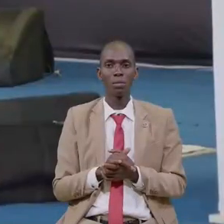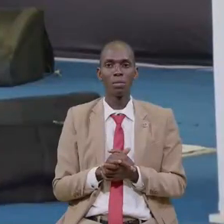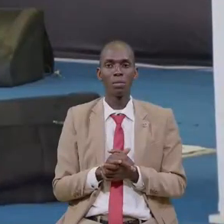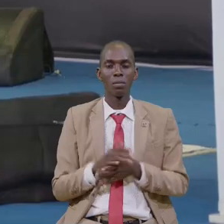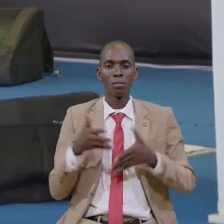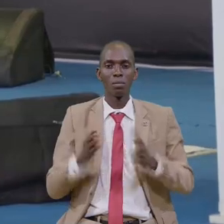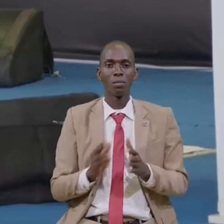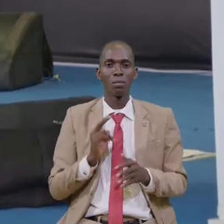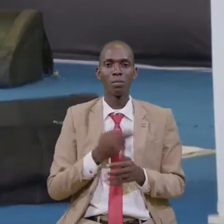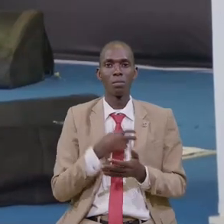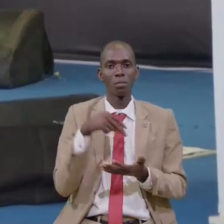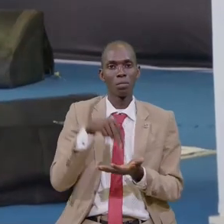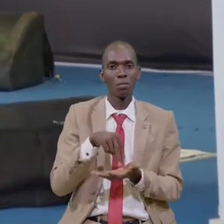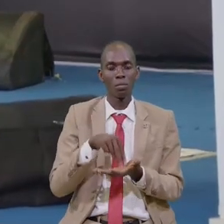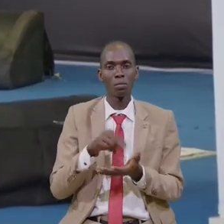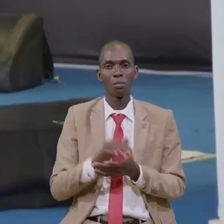Levons-nous maintenant